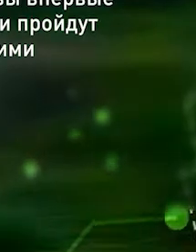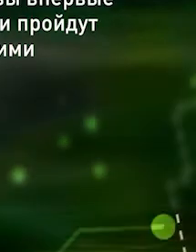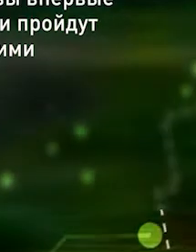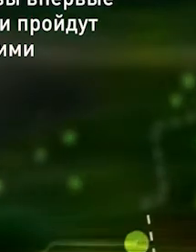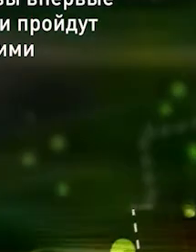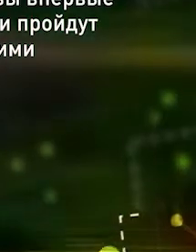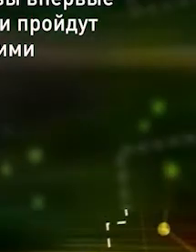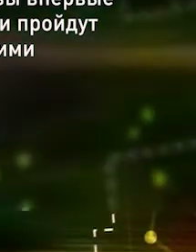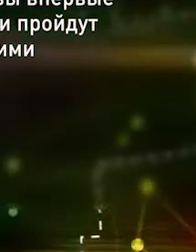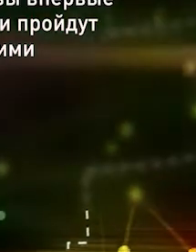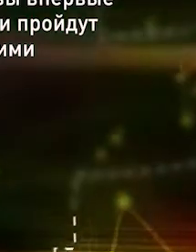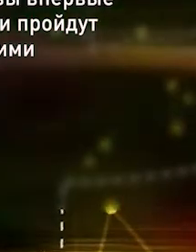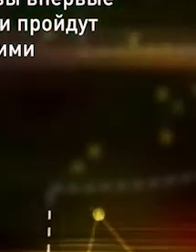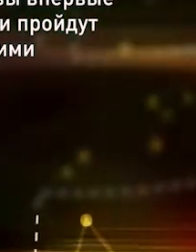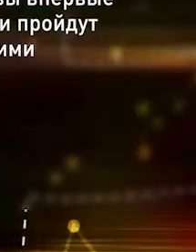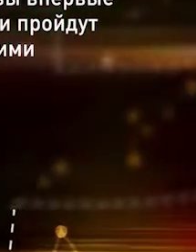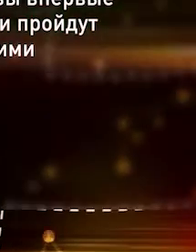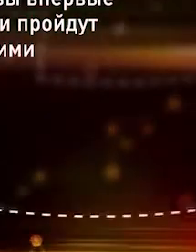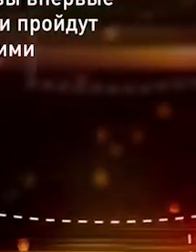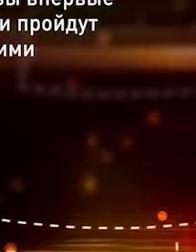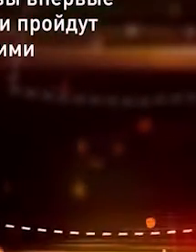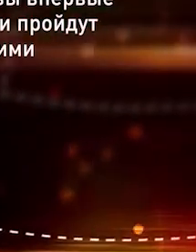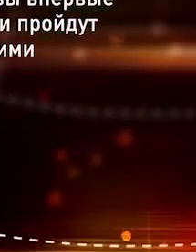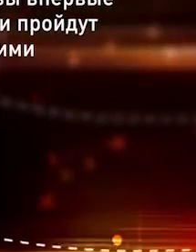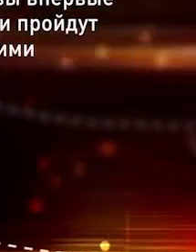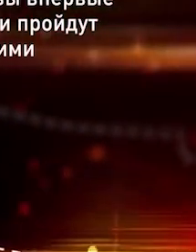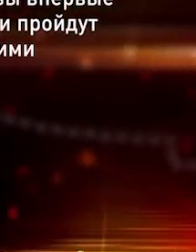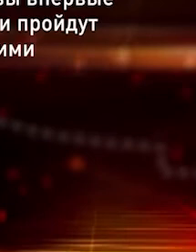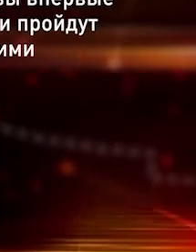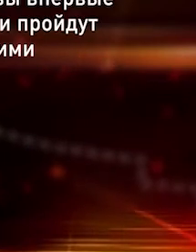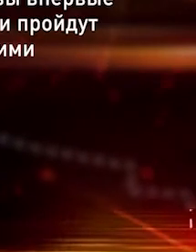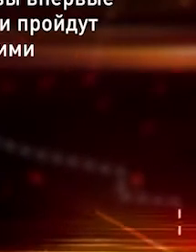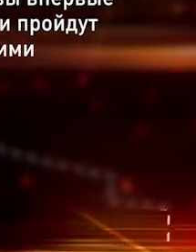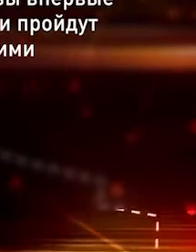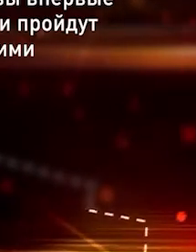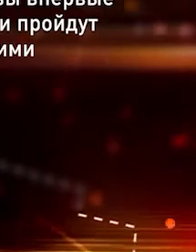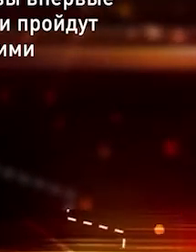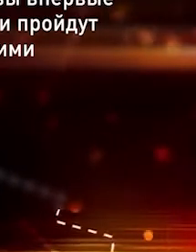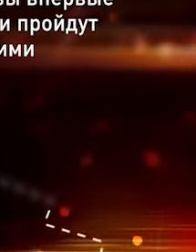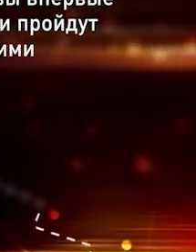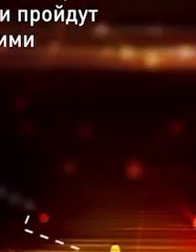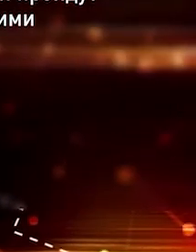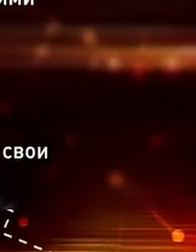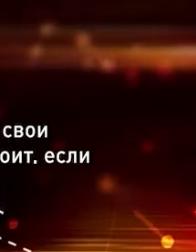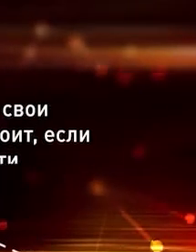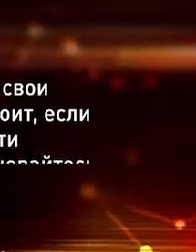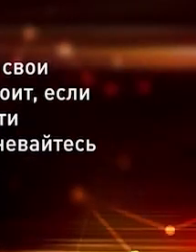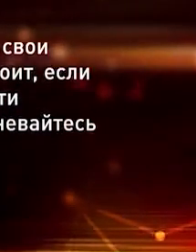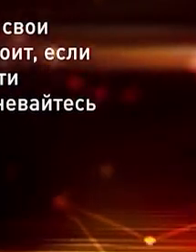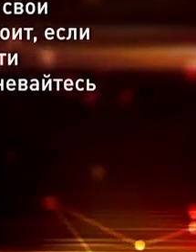без лишних усилий. Даже если вы впервые попадете в спортзал, тренировки пройдут великолепно. Следите за текущими поступлениями